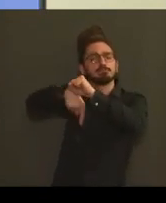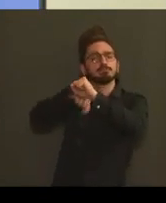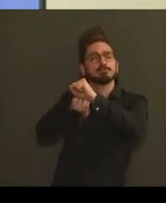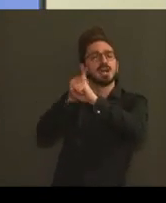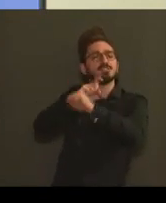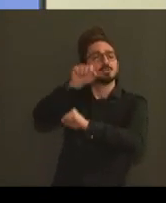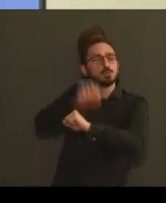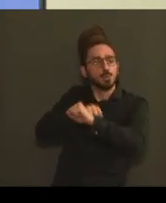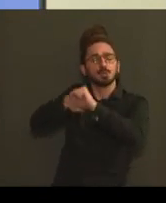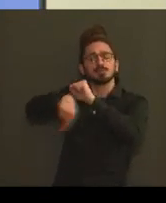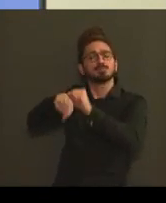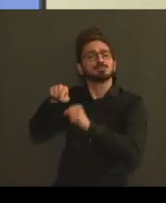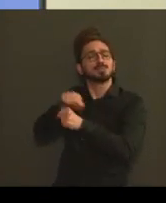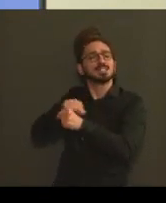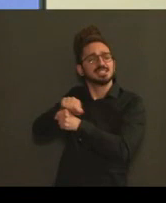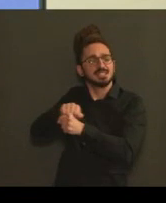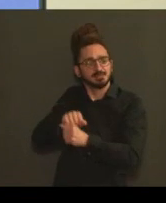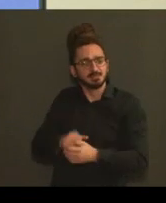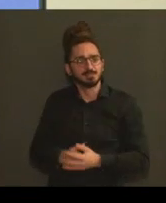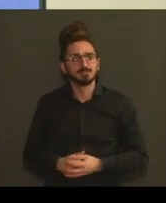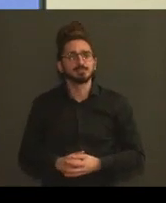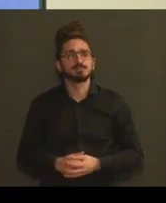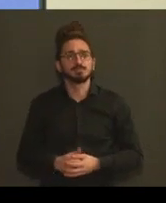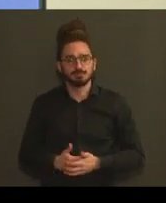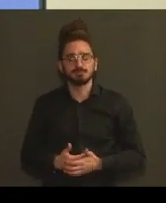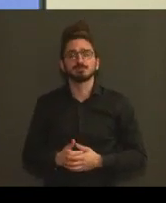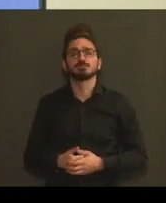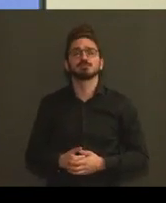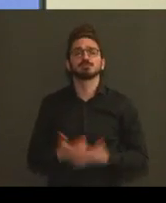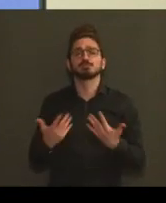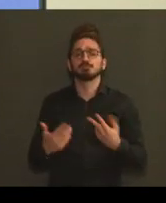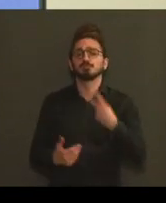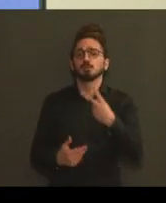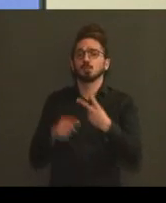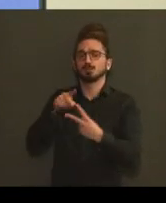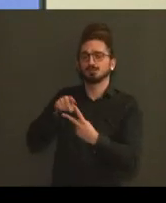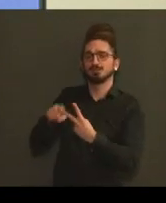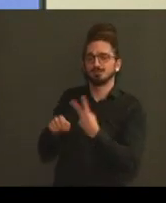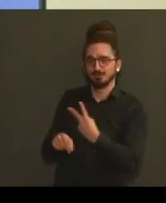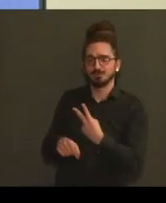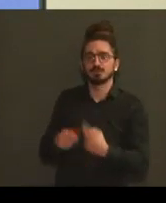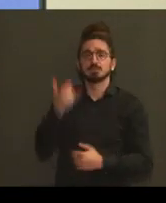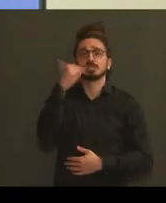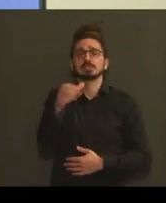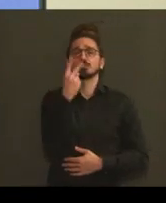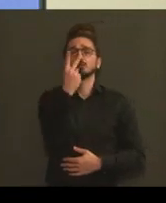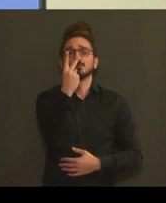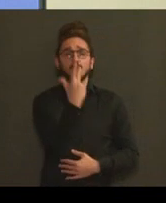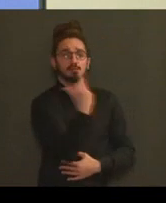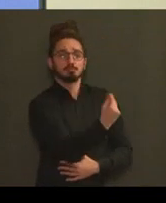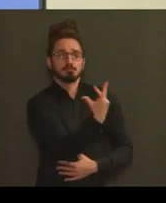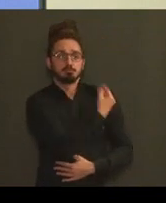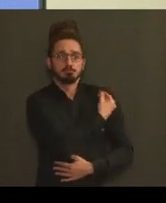l'immunité induite par la vaccination en 2 doses est suffisante, mais est peut-être un peu moins